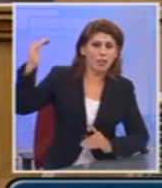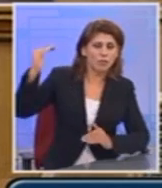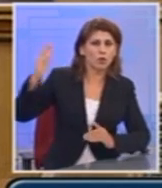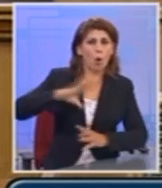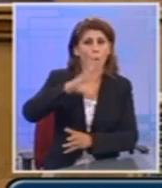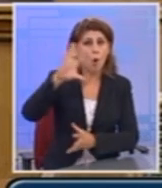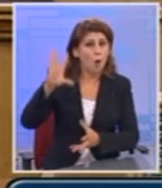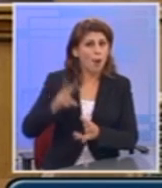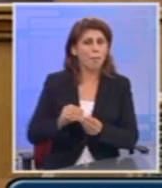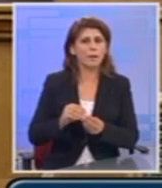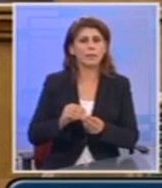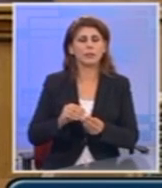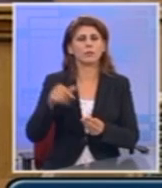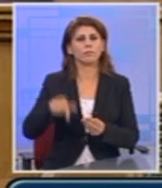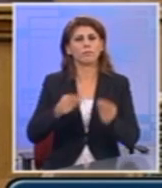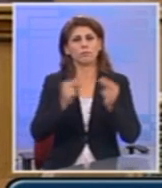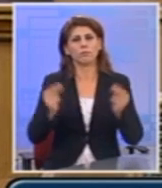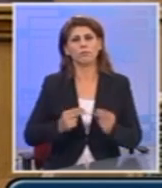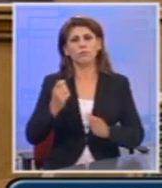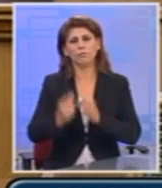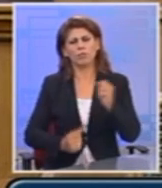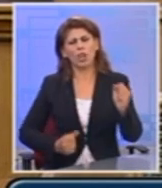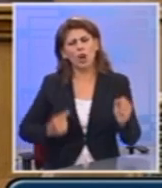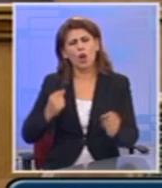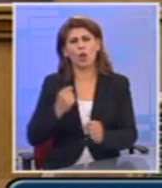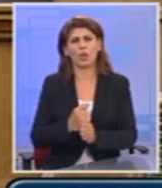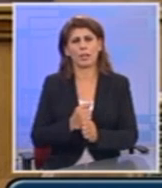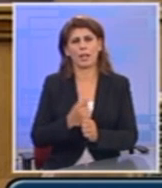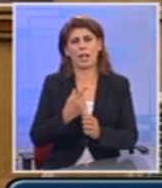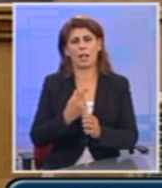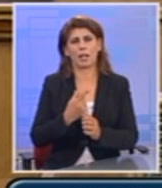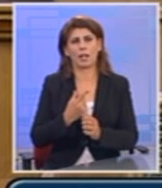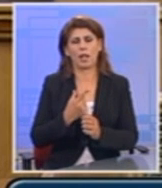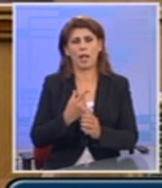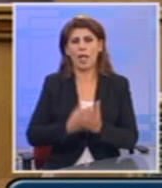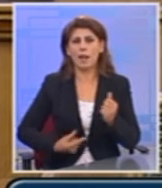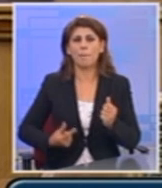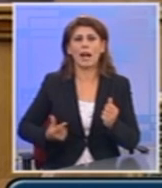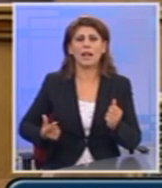ως ως αποτέλεσμα χρόνιο έλλειμα ζήτησης